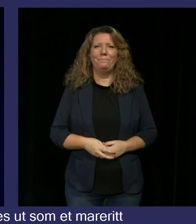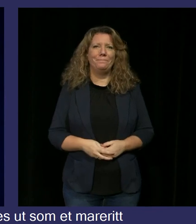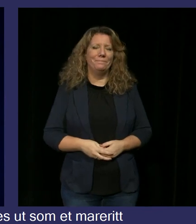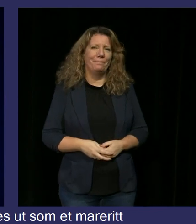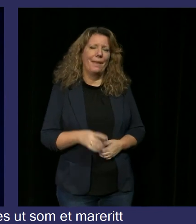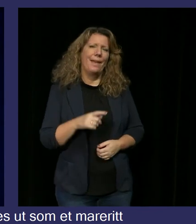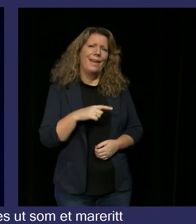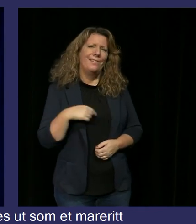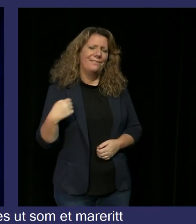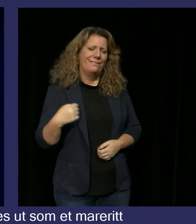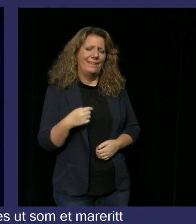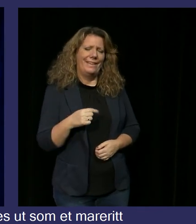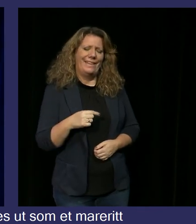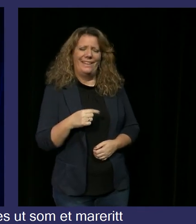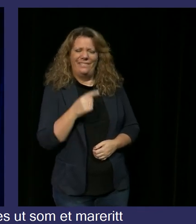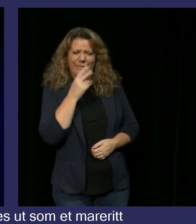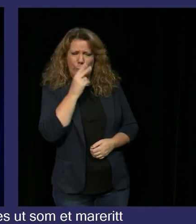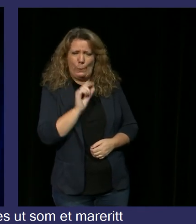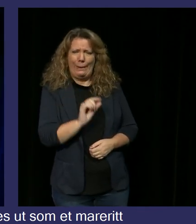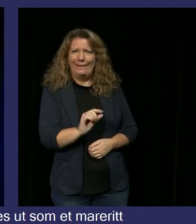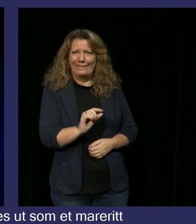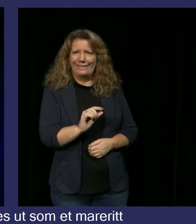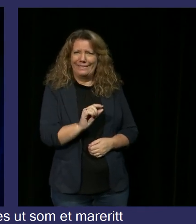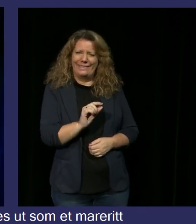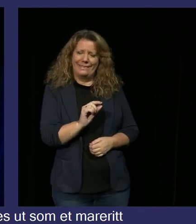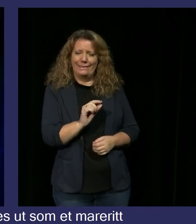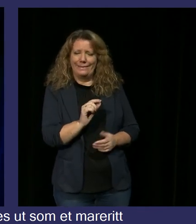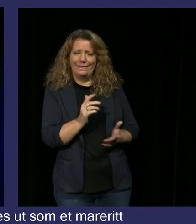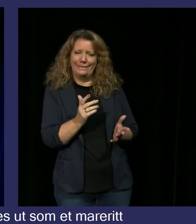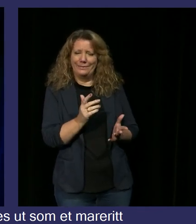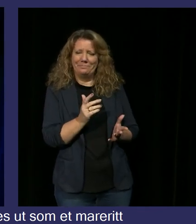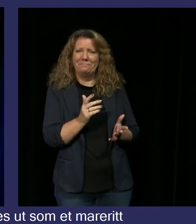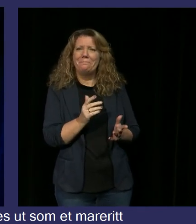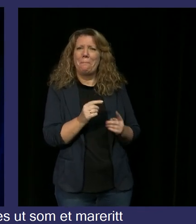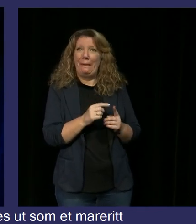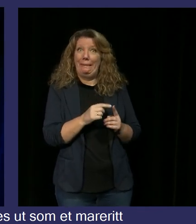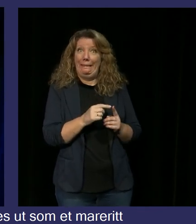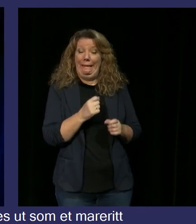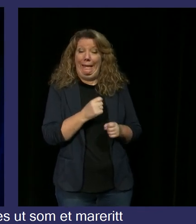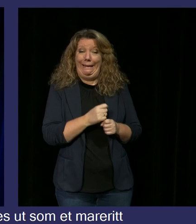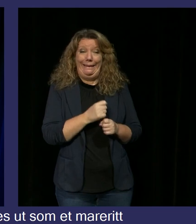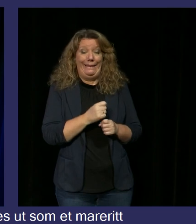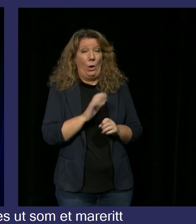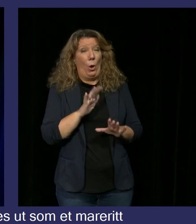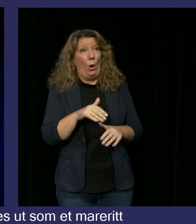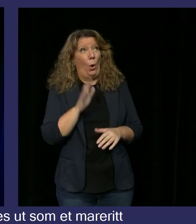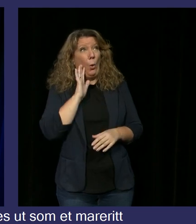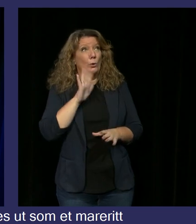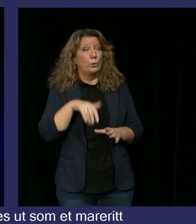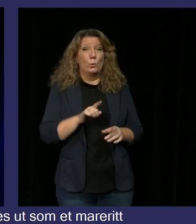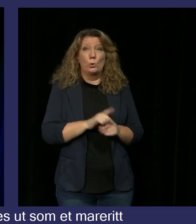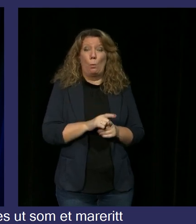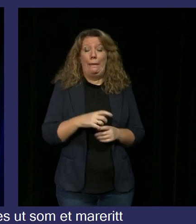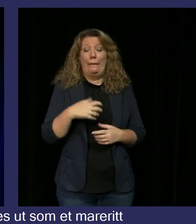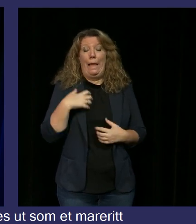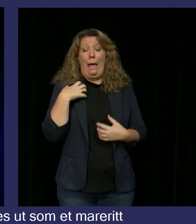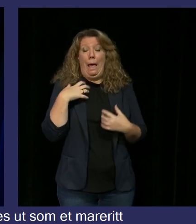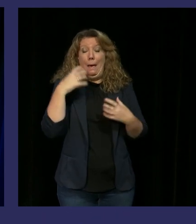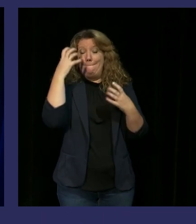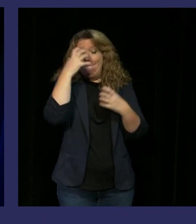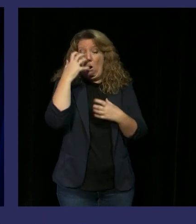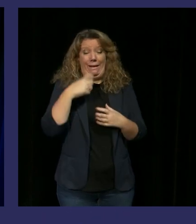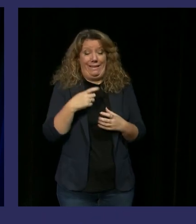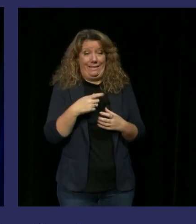et lite innblikk i det, men dette høres ut som et mareritt å måtte samle så mange etater og så mange